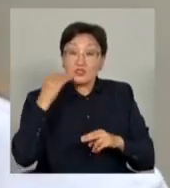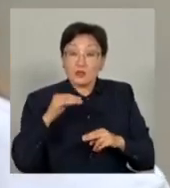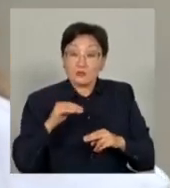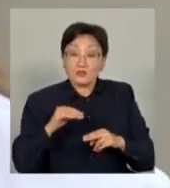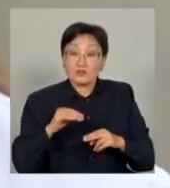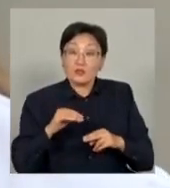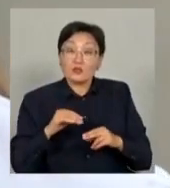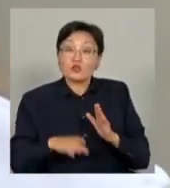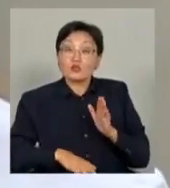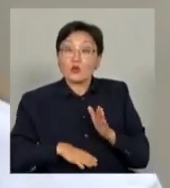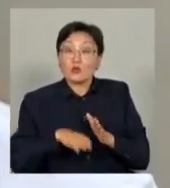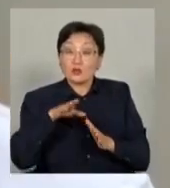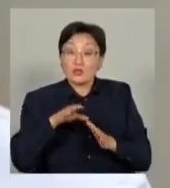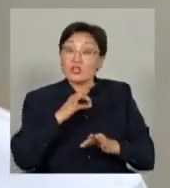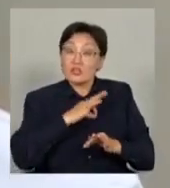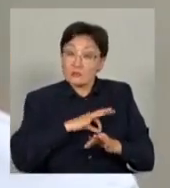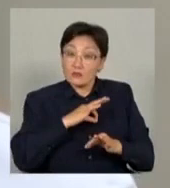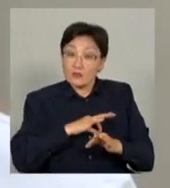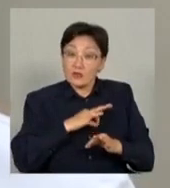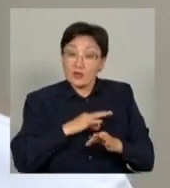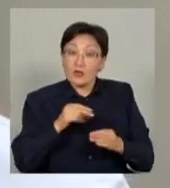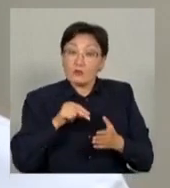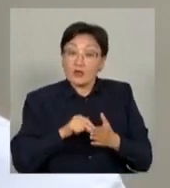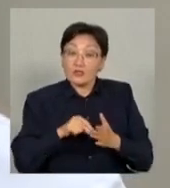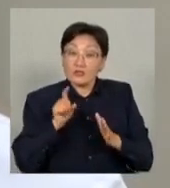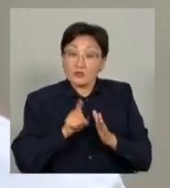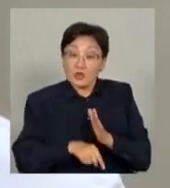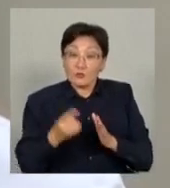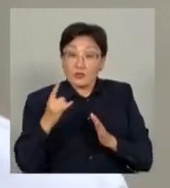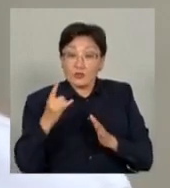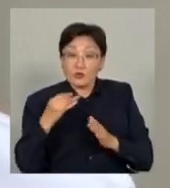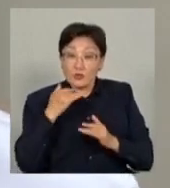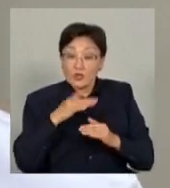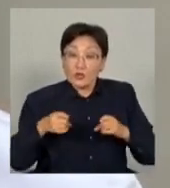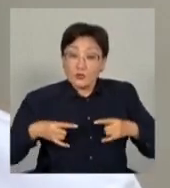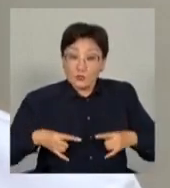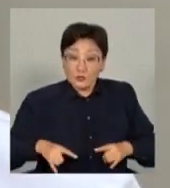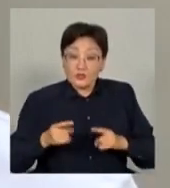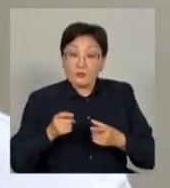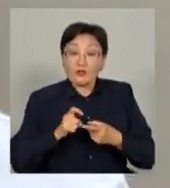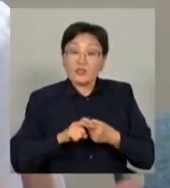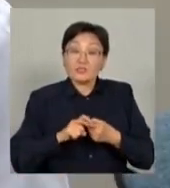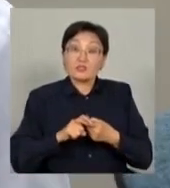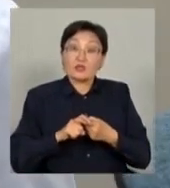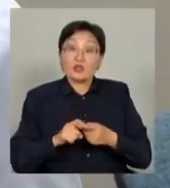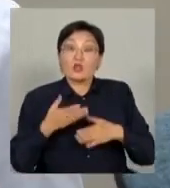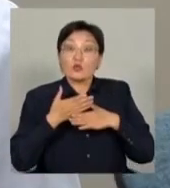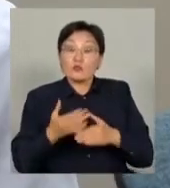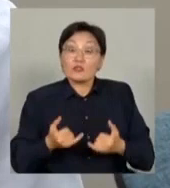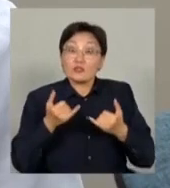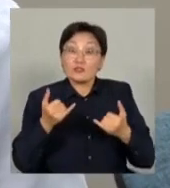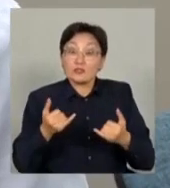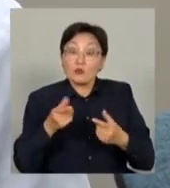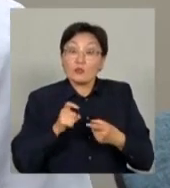эффективтілік жағынан, тиімділік, сәбилеріміздің көбірек туылуына байланысты, көмек